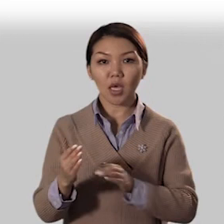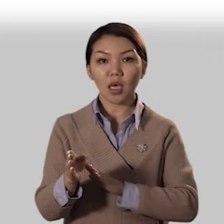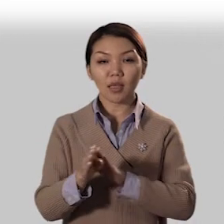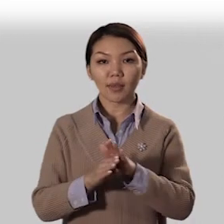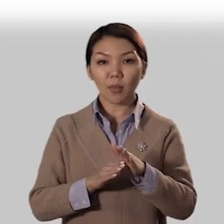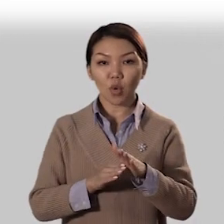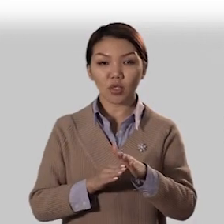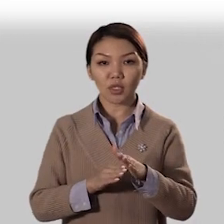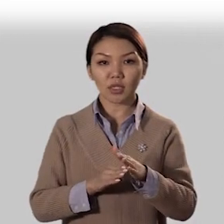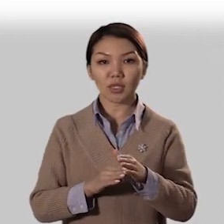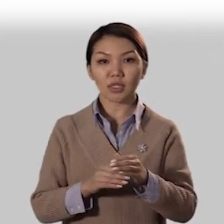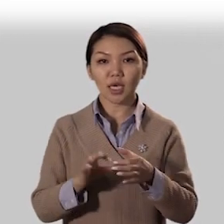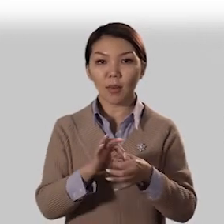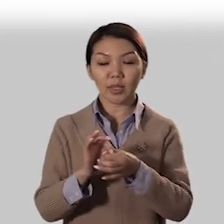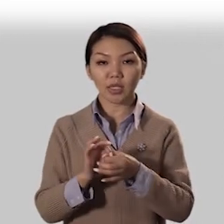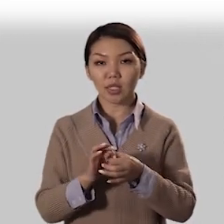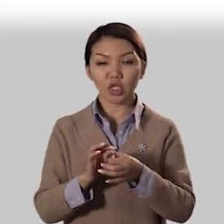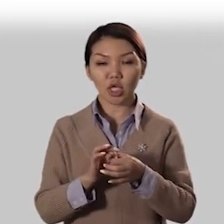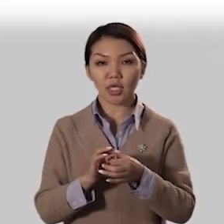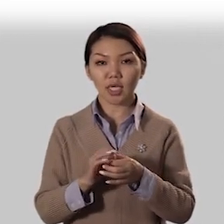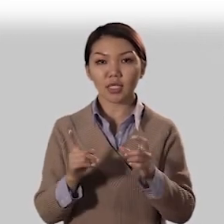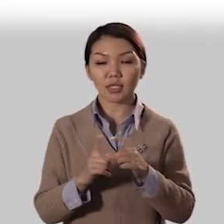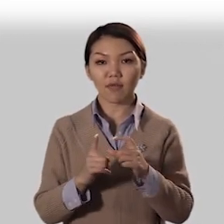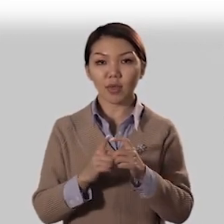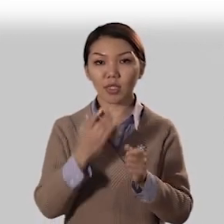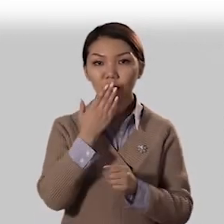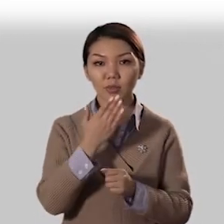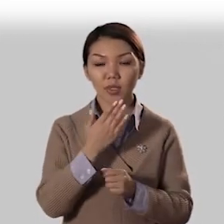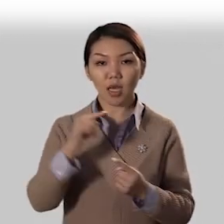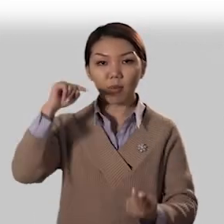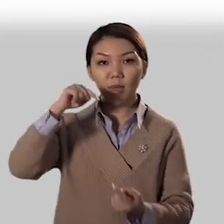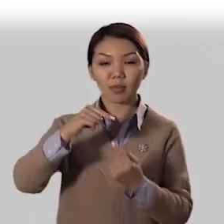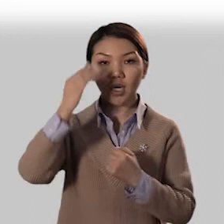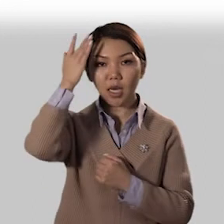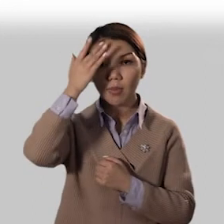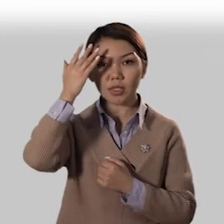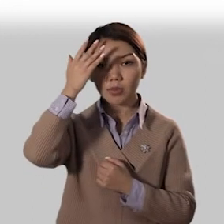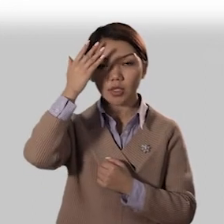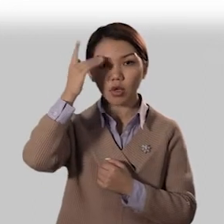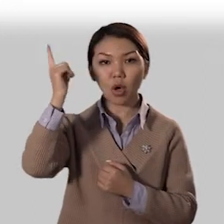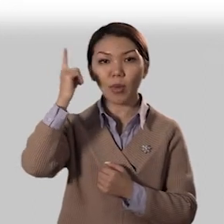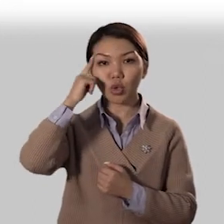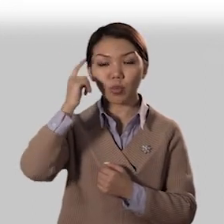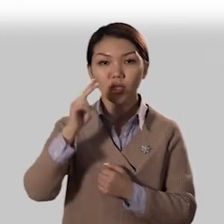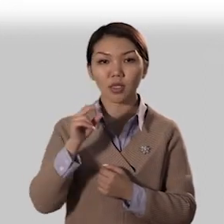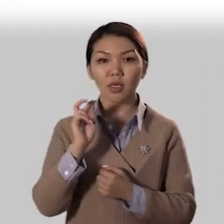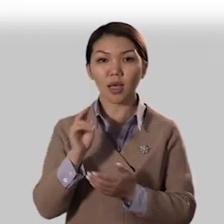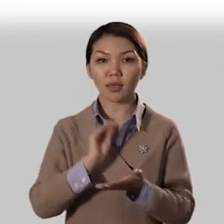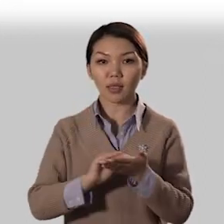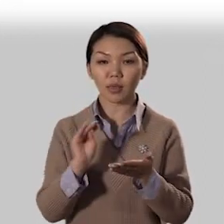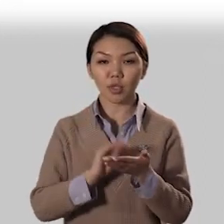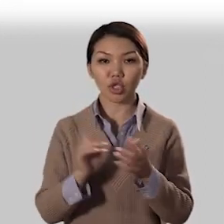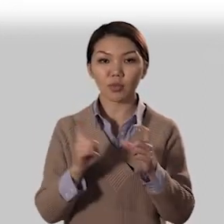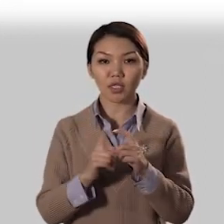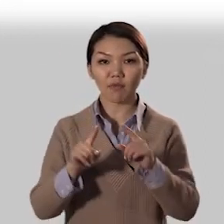предложения словами для справок подбирая их по смыслу подумайте как напишем